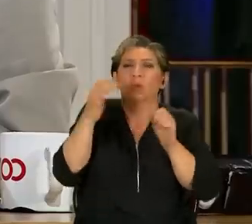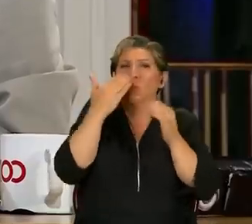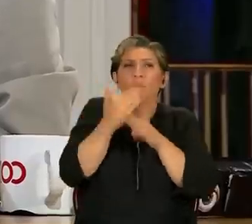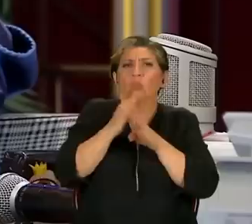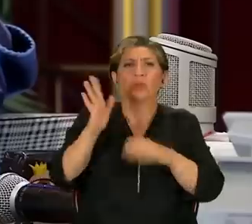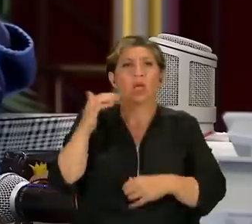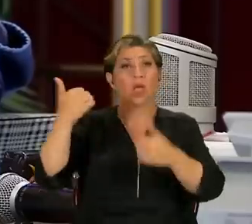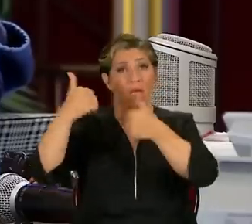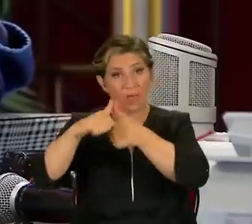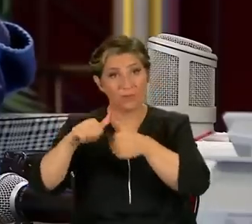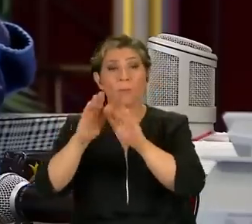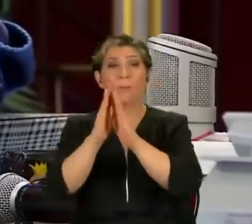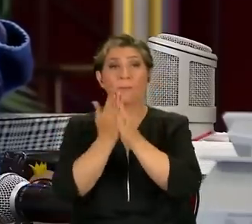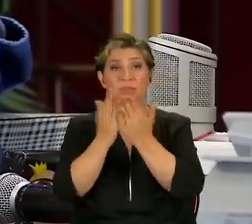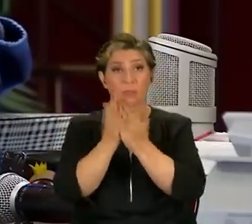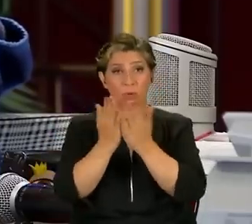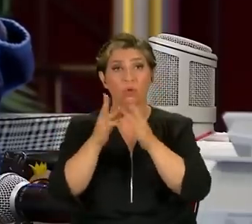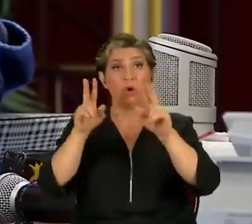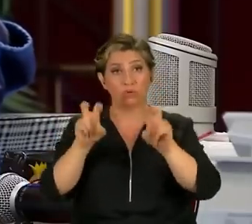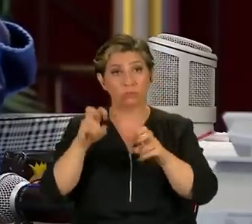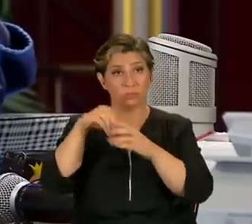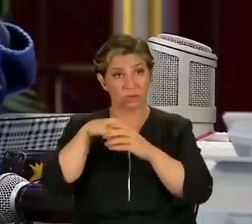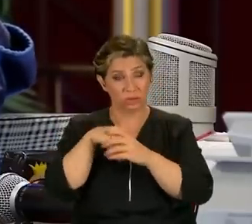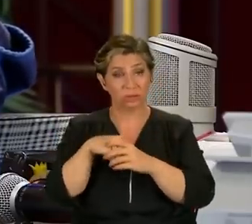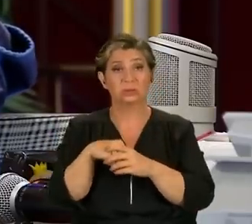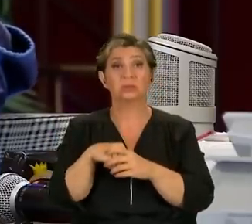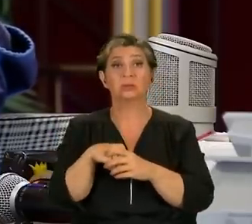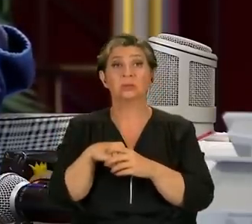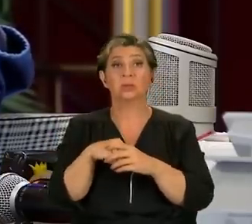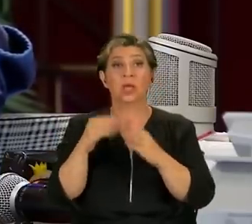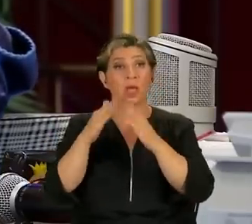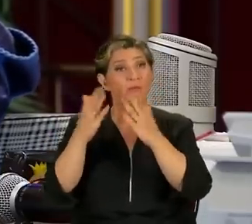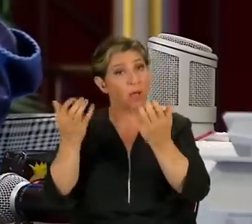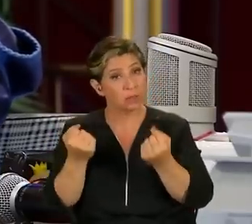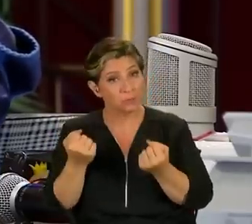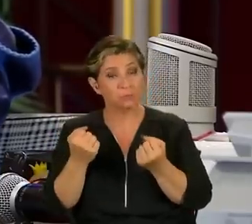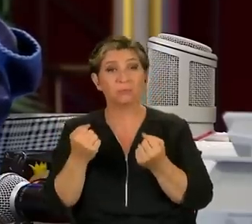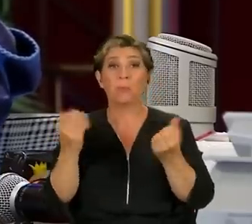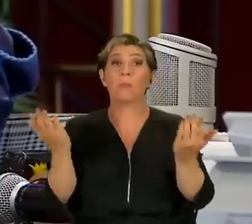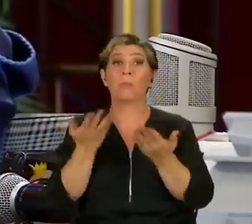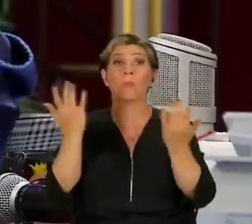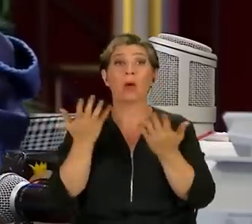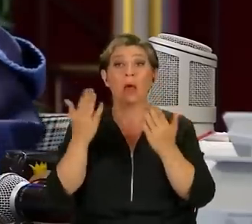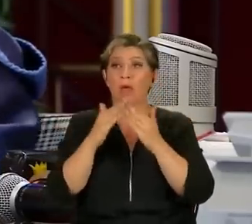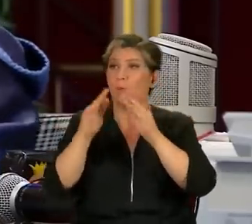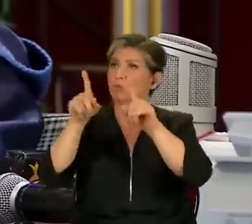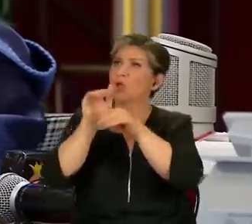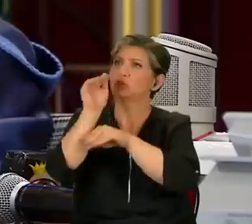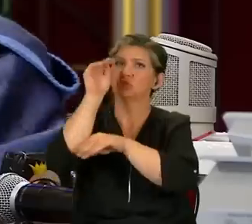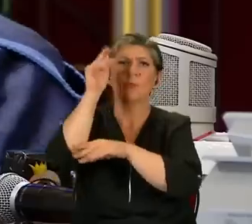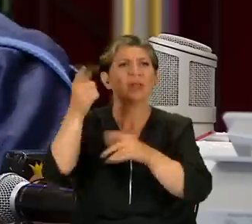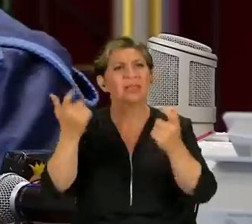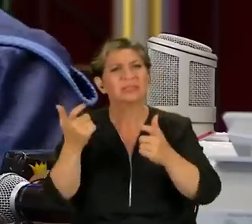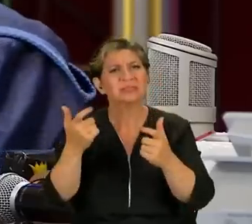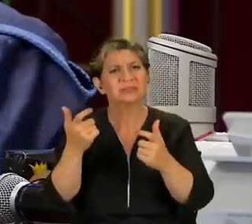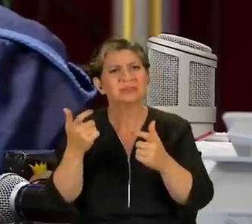Hmm. Evlendim pasaport oturum için. Hmm, hmm, hmm. Ev aldım. Bayağı başladım yaşamaya ama...